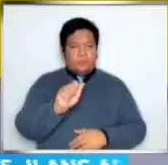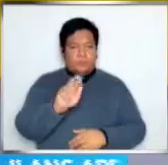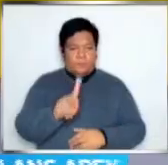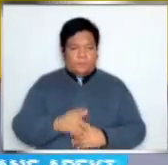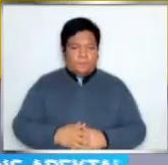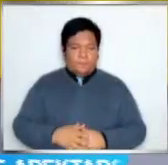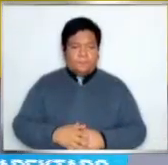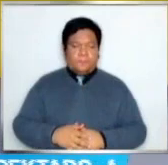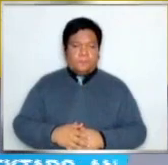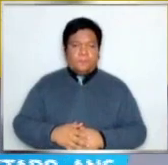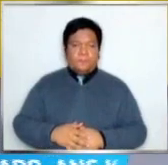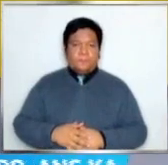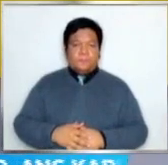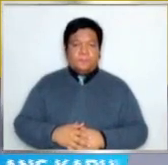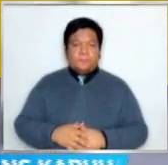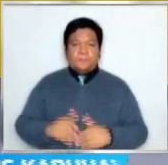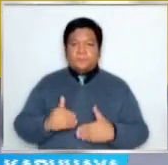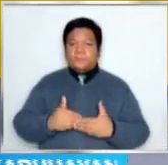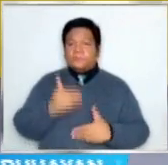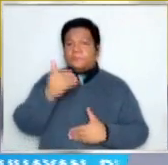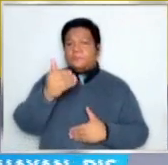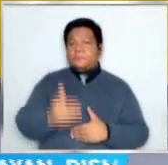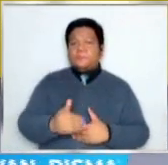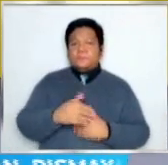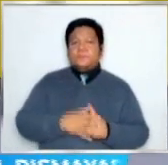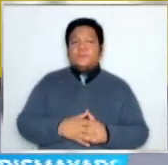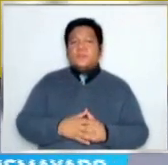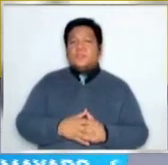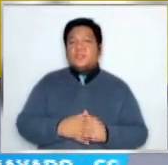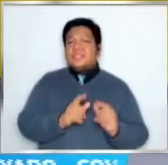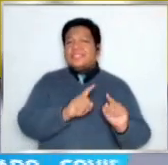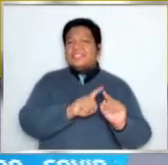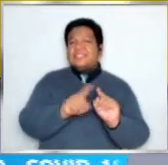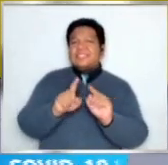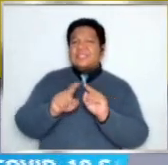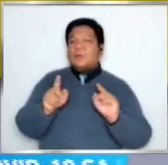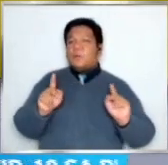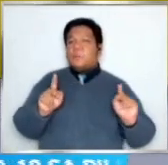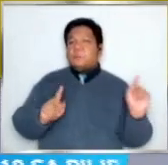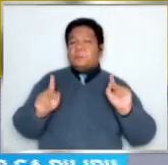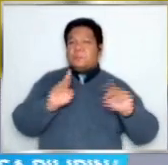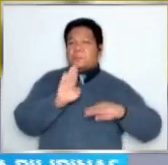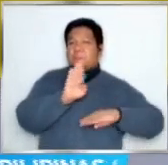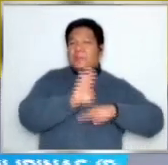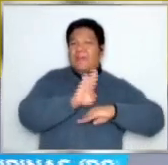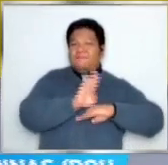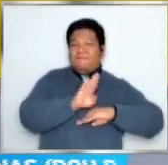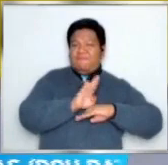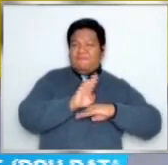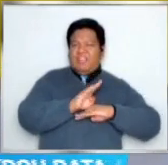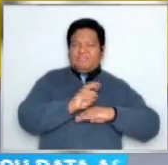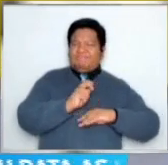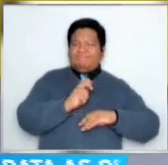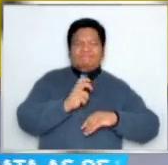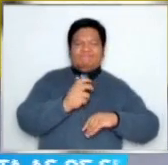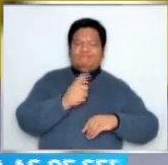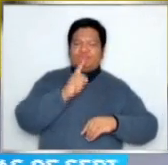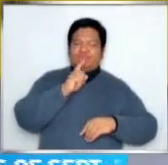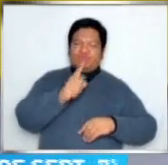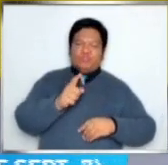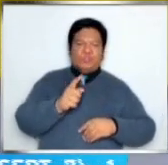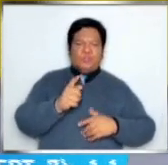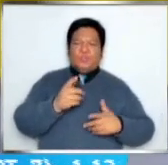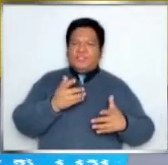sakay. Naglabas ng sama ng loob ang ilang apektado na raw ang kabuhayan dahil sa pagbawi ng IATF sa dapat